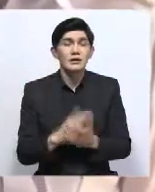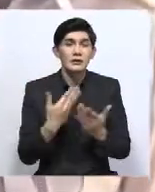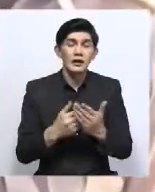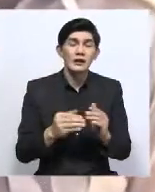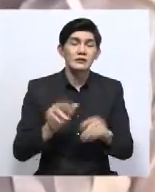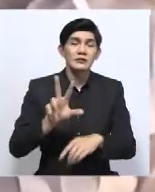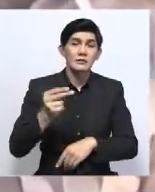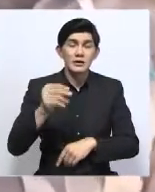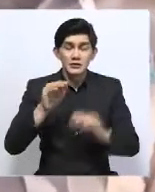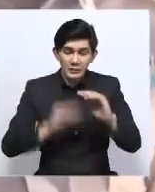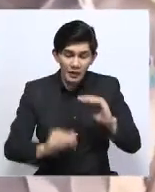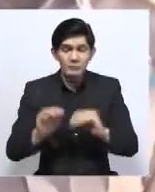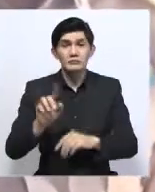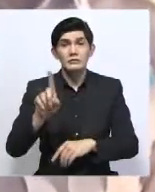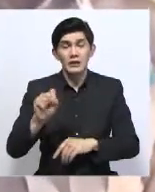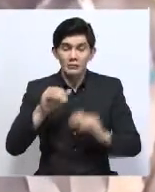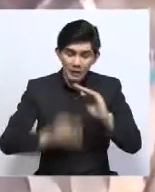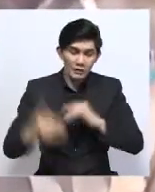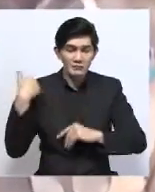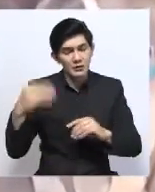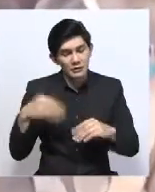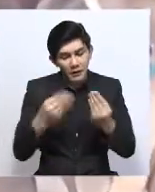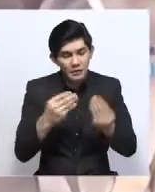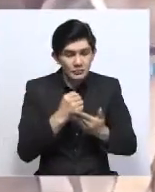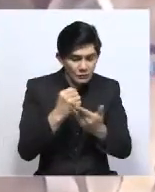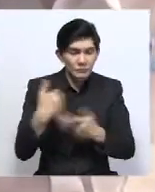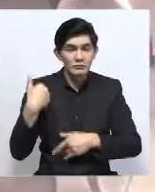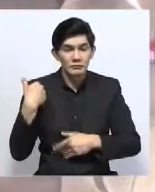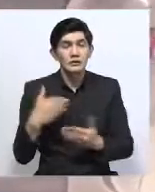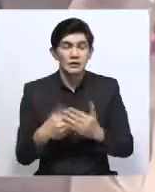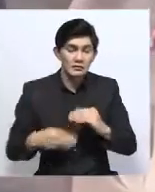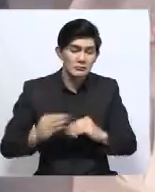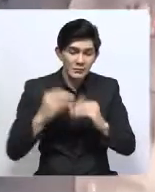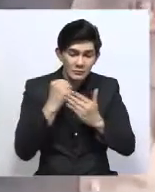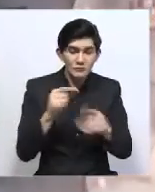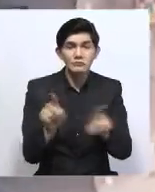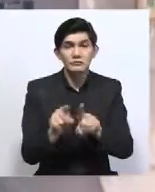อย่างนี้ต้องดูแลก่อนที่เหลือก็ทำโครงสร้างไปให้ผู้นี้เพื่อไปได้สิ่งที่แบบนี้นะ